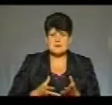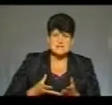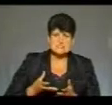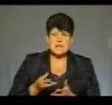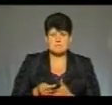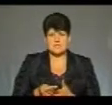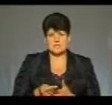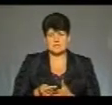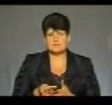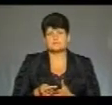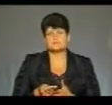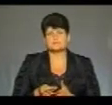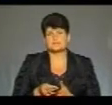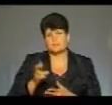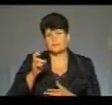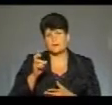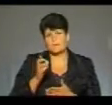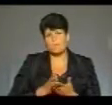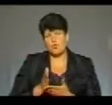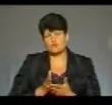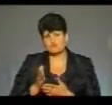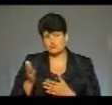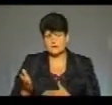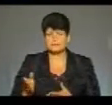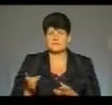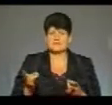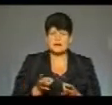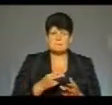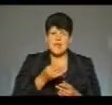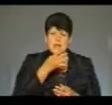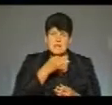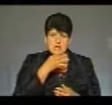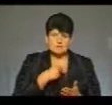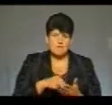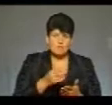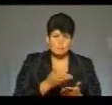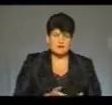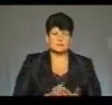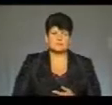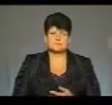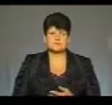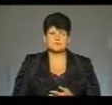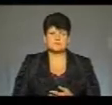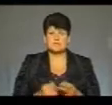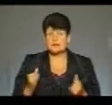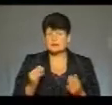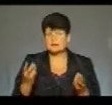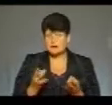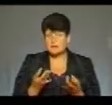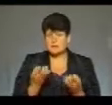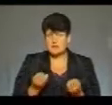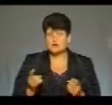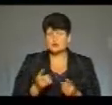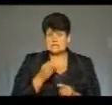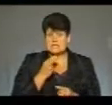заплатити комунальні послуги, треба якісь лікарства купити. Ну і треба ще щось